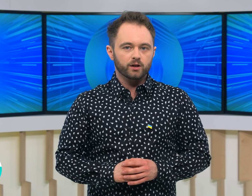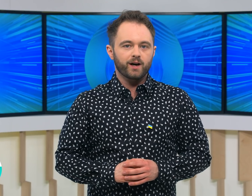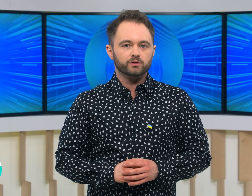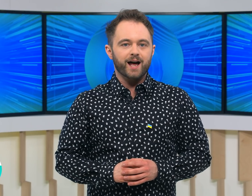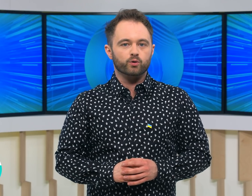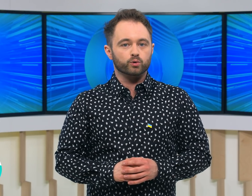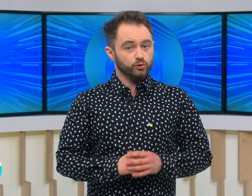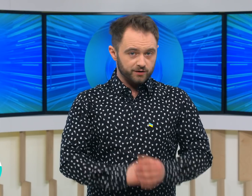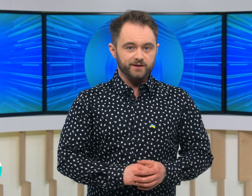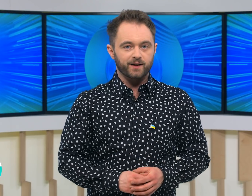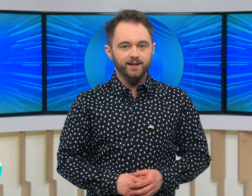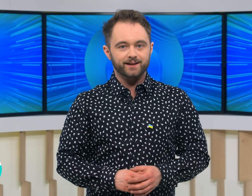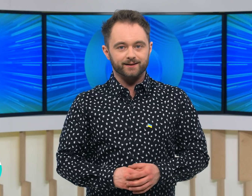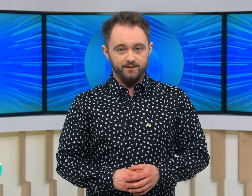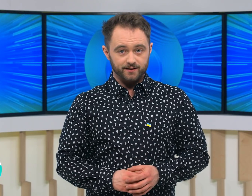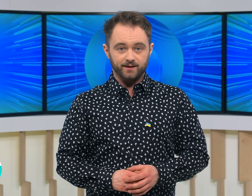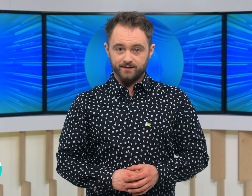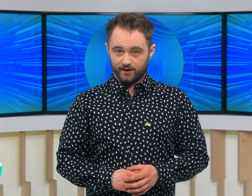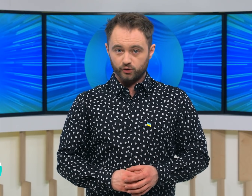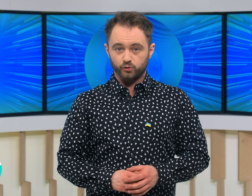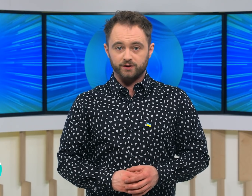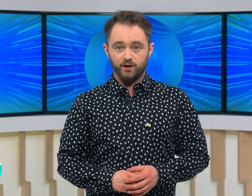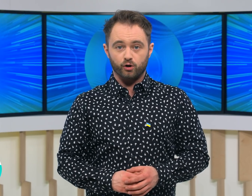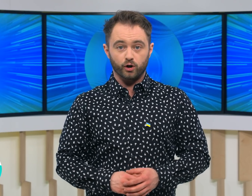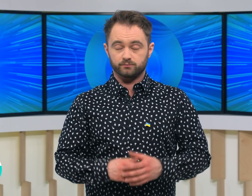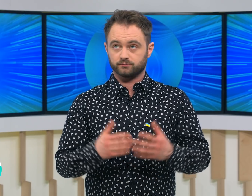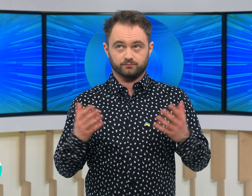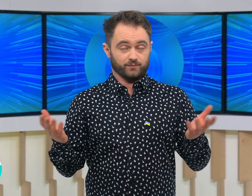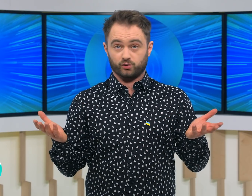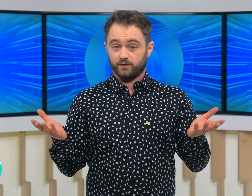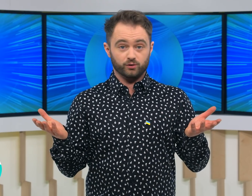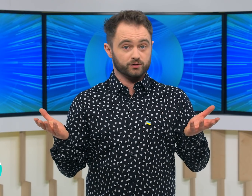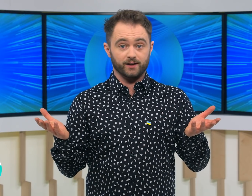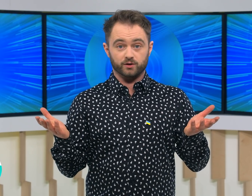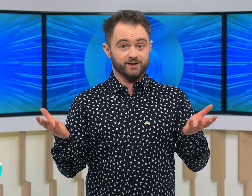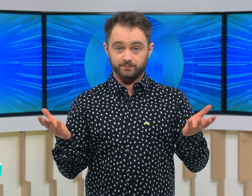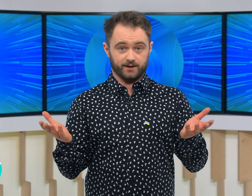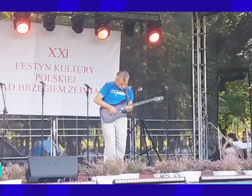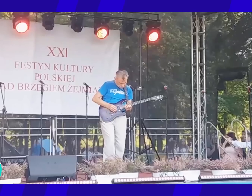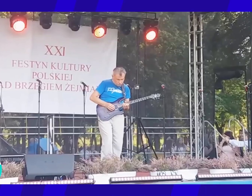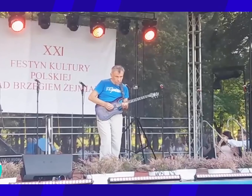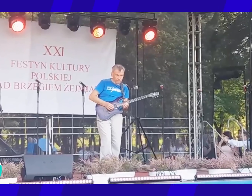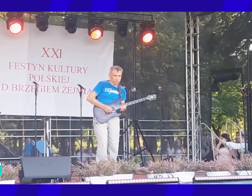reikėjo dalyvauti Lenkų kultūros festivalyje, Jedinskis ant scenos su gitara grojo Sovietų Sąjungos